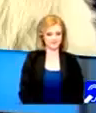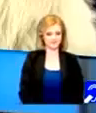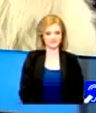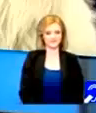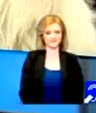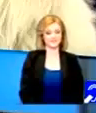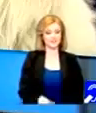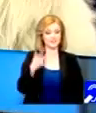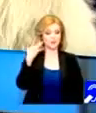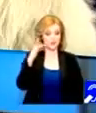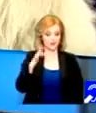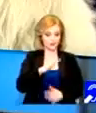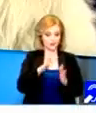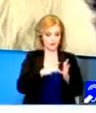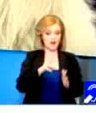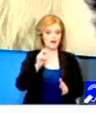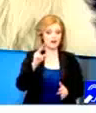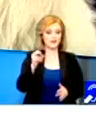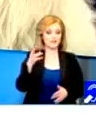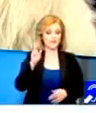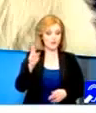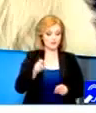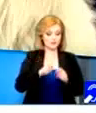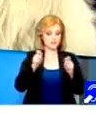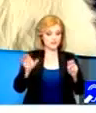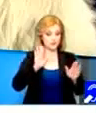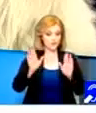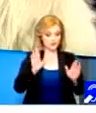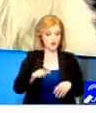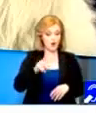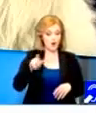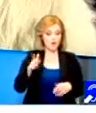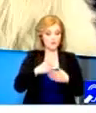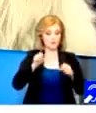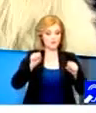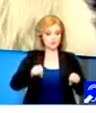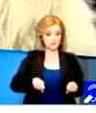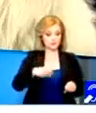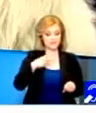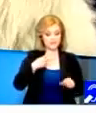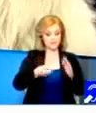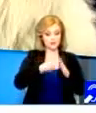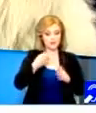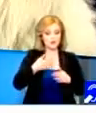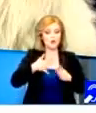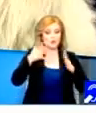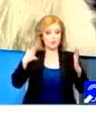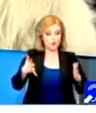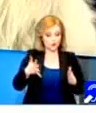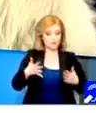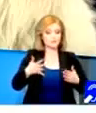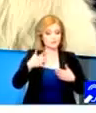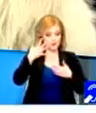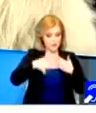În California s-a deschis o expoziție care le permite vizitatorilor să pătrundă în universul câinilor. Amatorii de experiențe unice pot